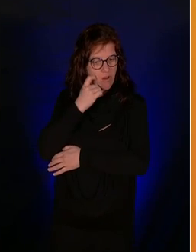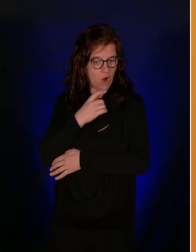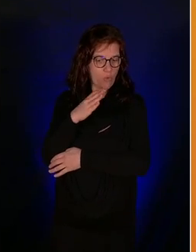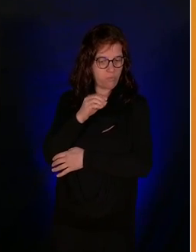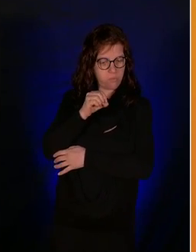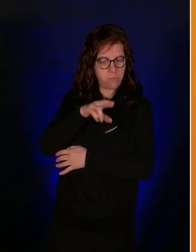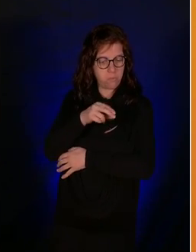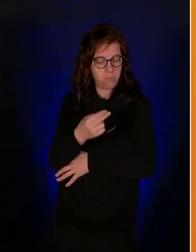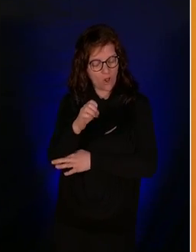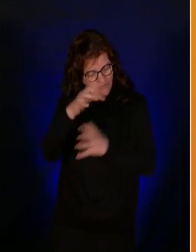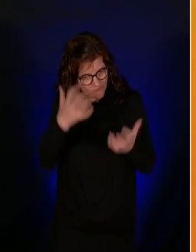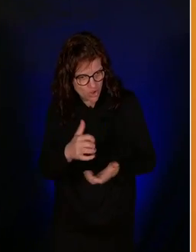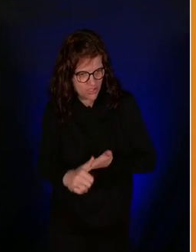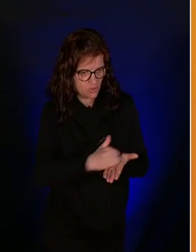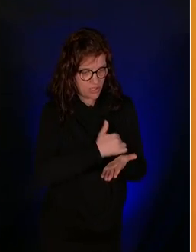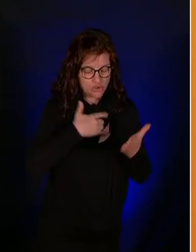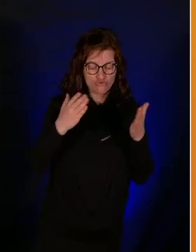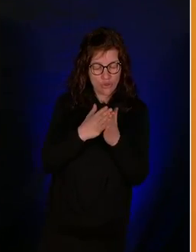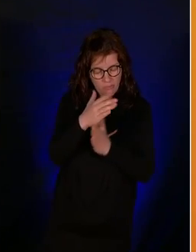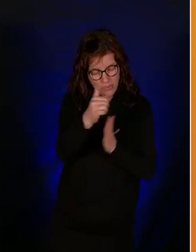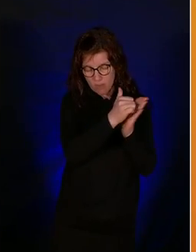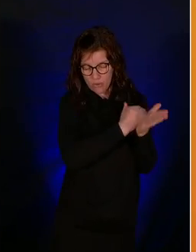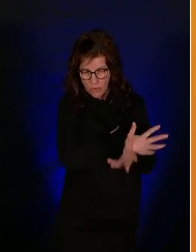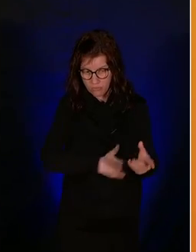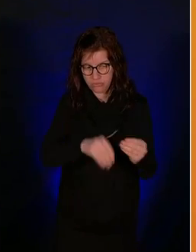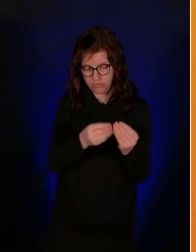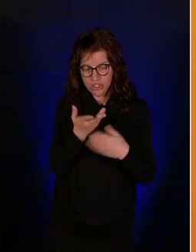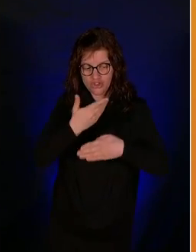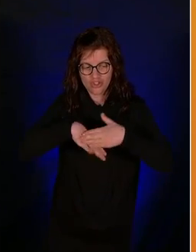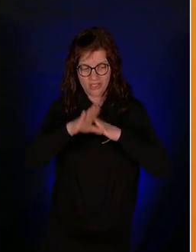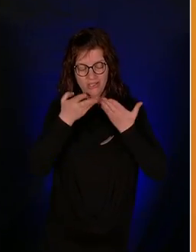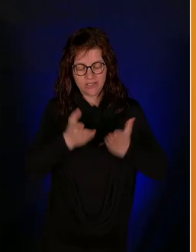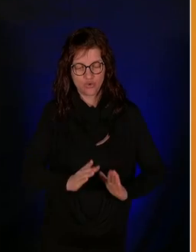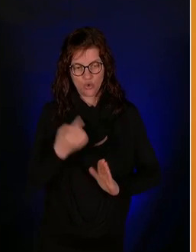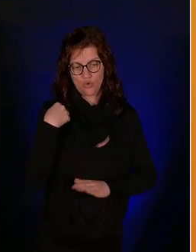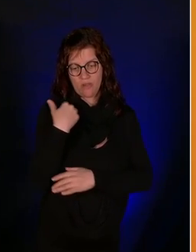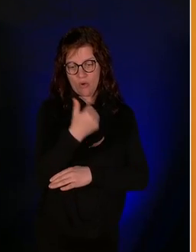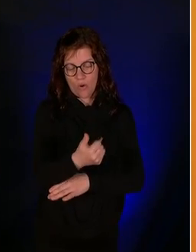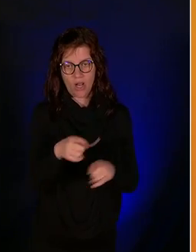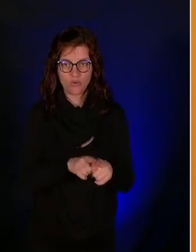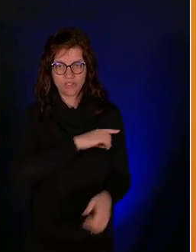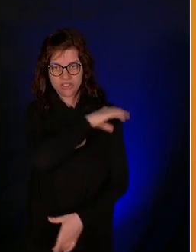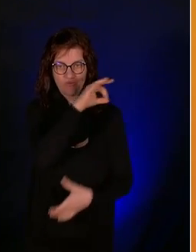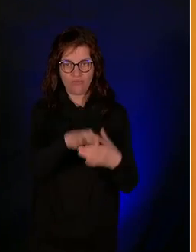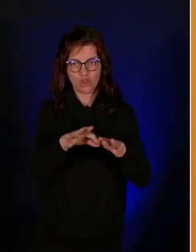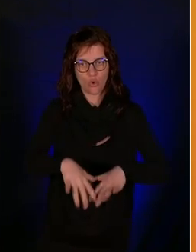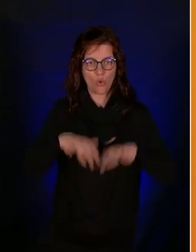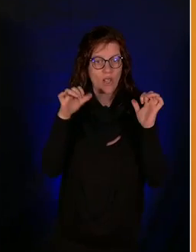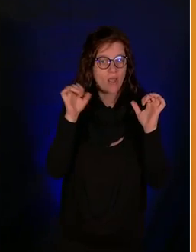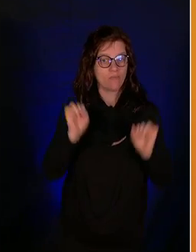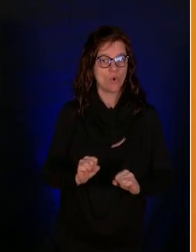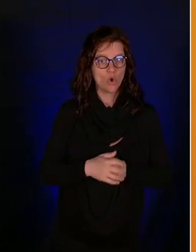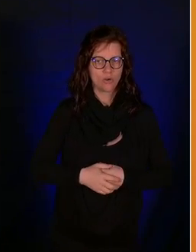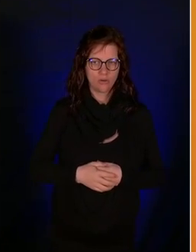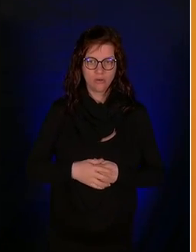Je demande à la Commission de réintégrer cet amendement dans la résolution numéro 1 et, si nécessaire, de le soumettre au vote du Congrès. Une